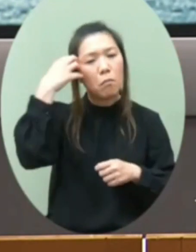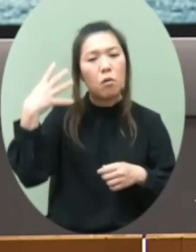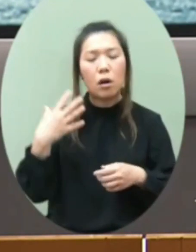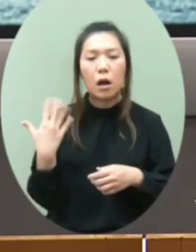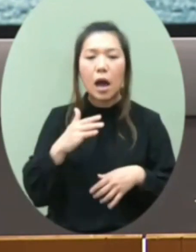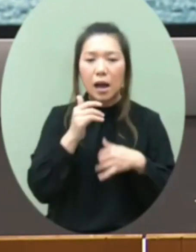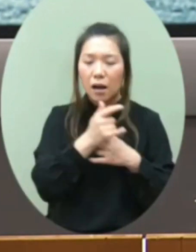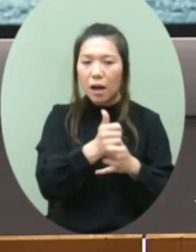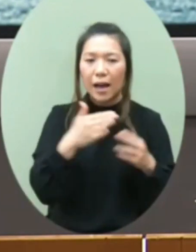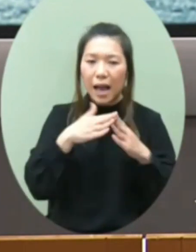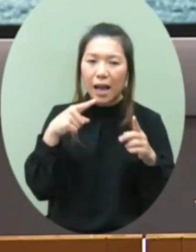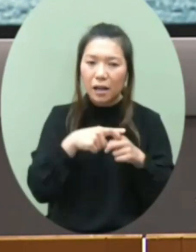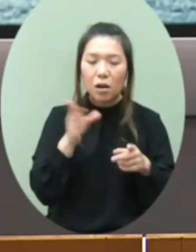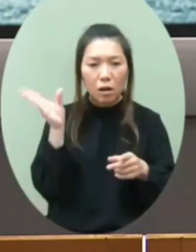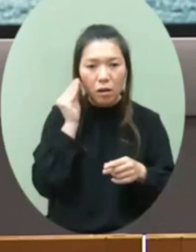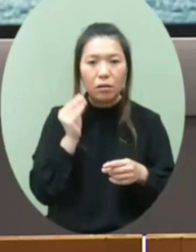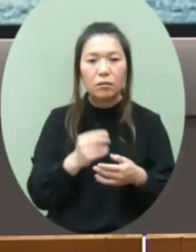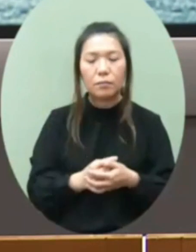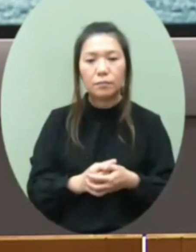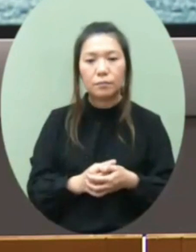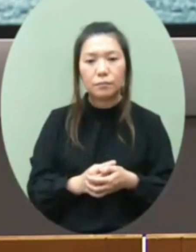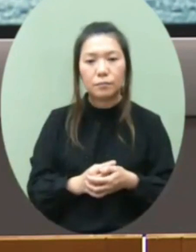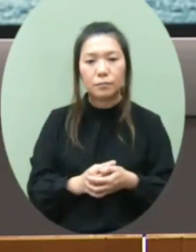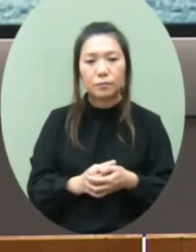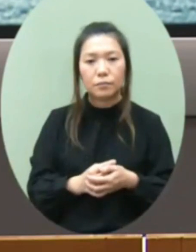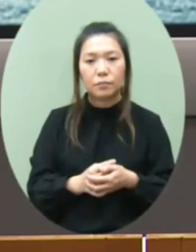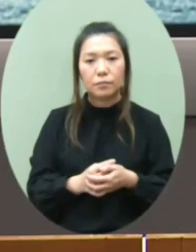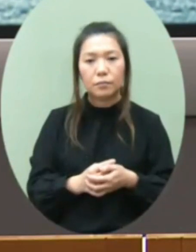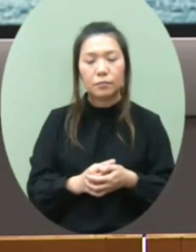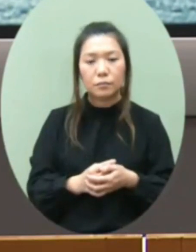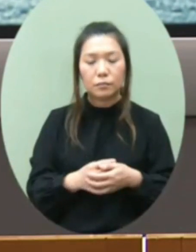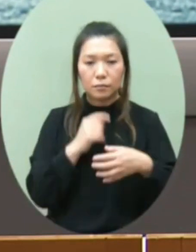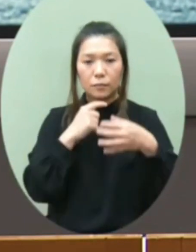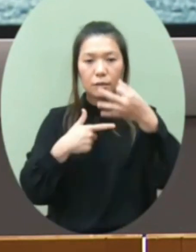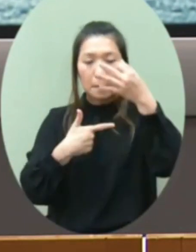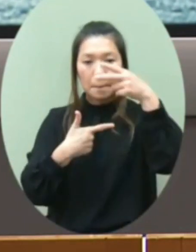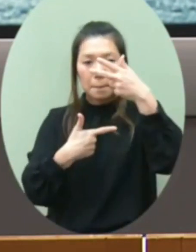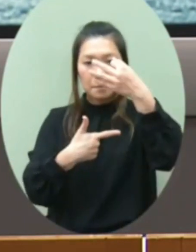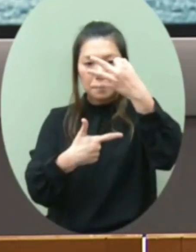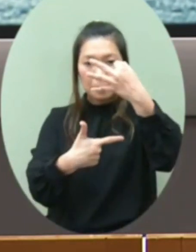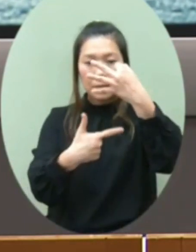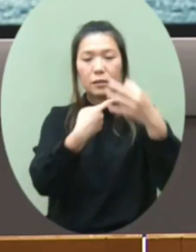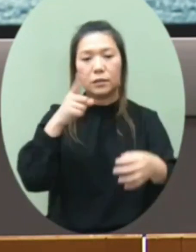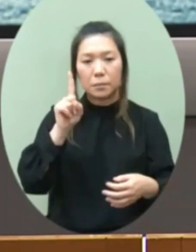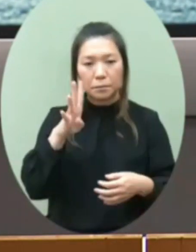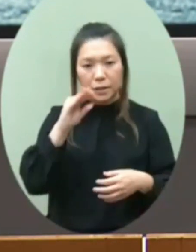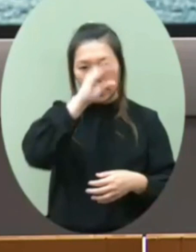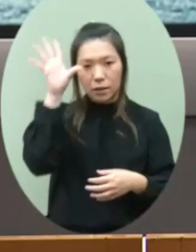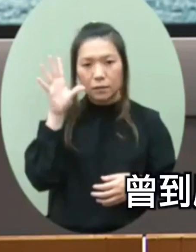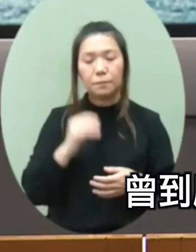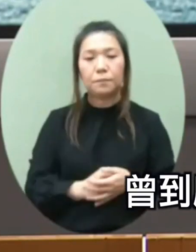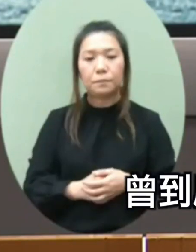據屋企人咧都係知道佢咧就係、是、喺3月8至14號之間嘅朝頭早咧